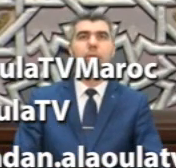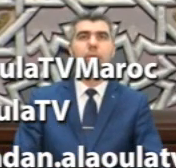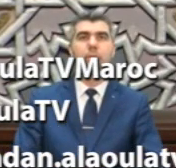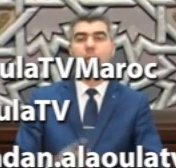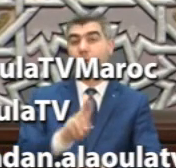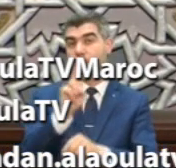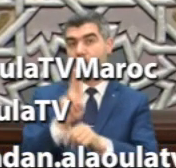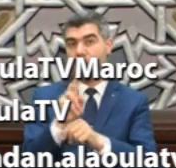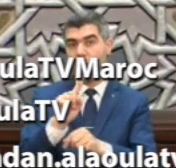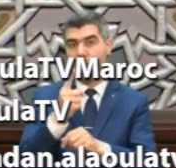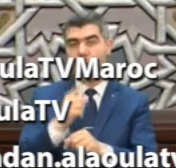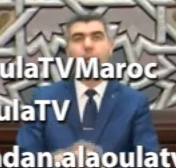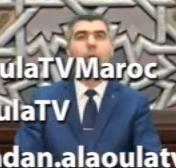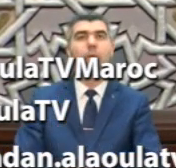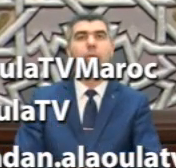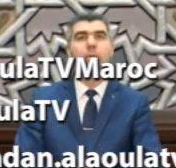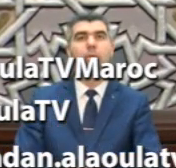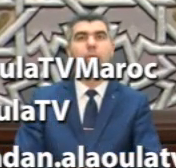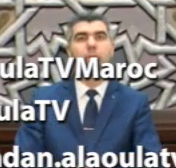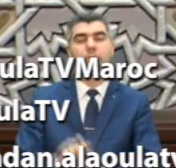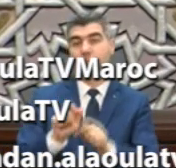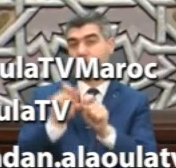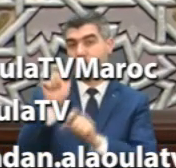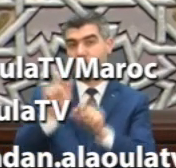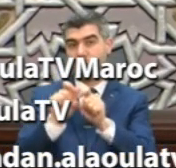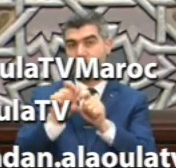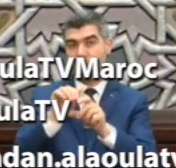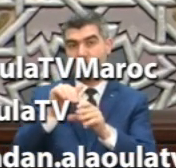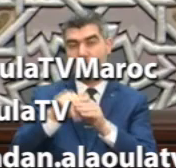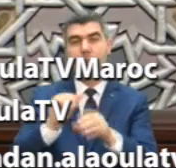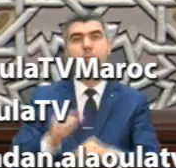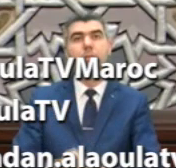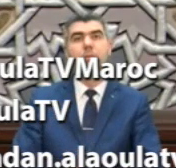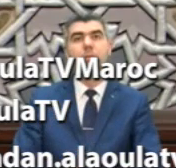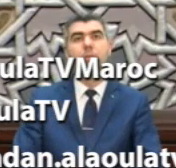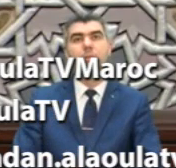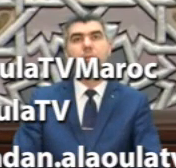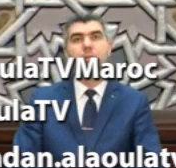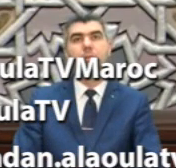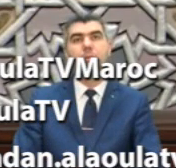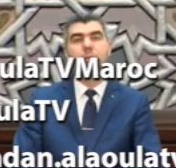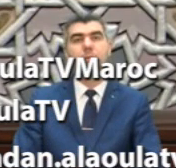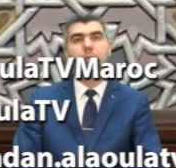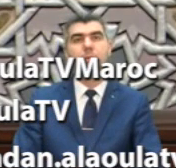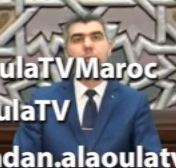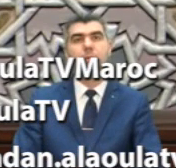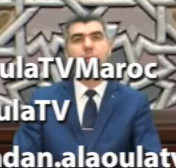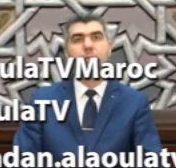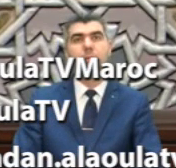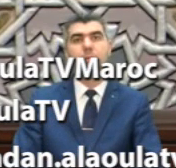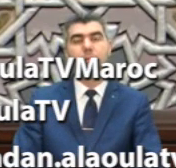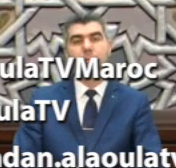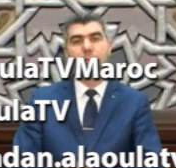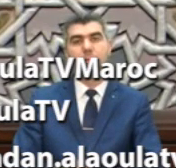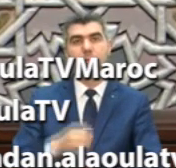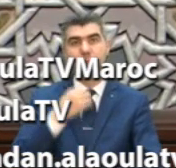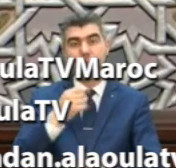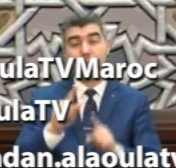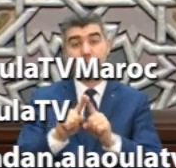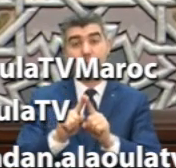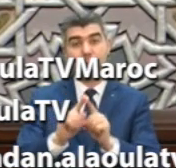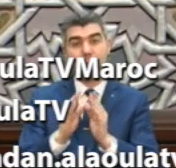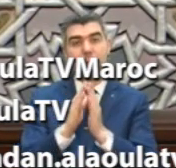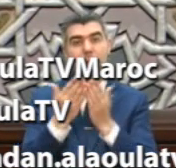السؤال الأول للسادة والسيدات النواب المحترمين عن مجموع النياب المجموعة النيابية